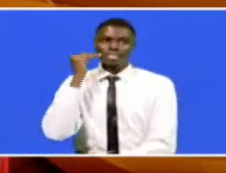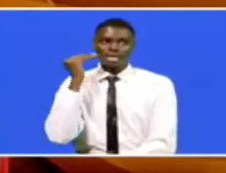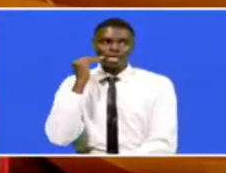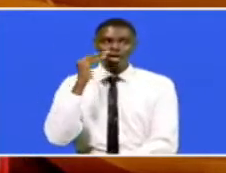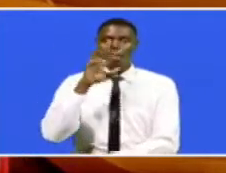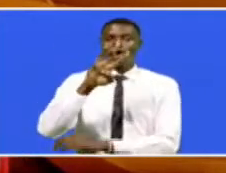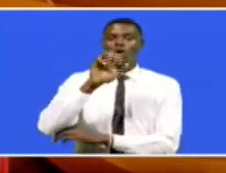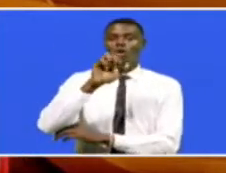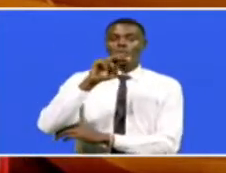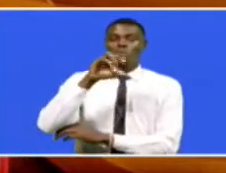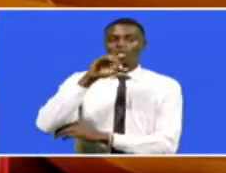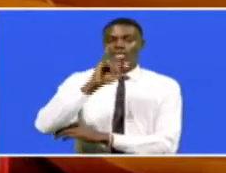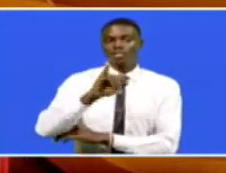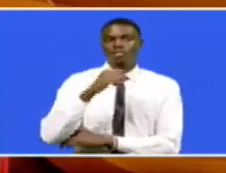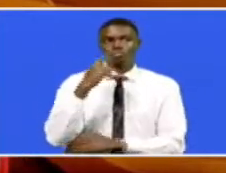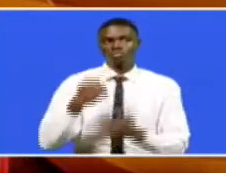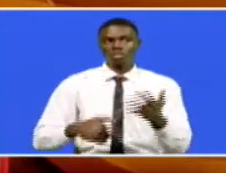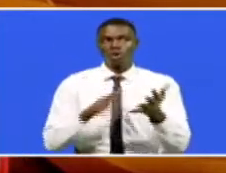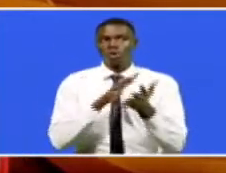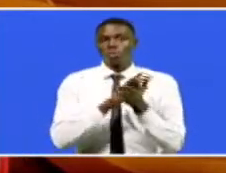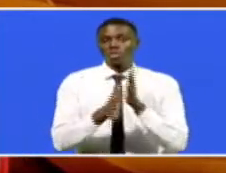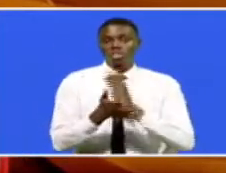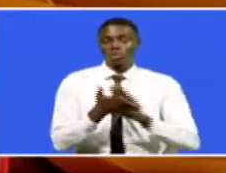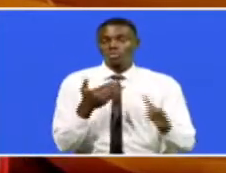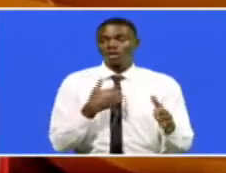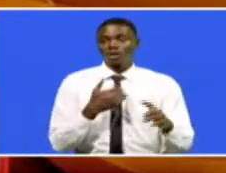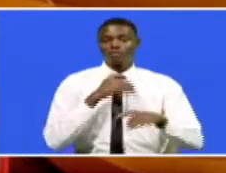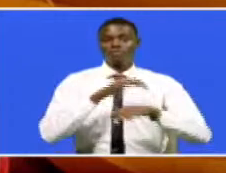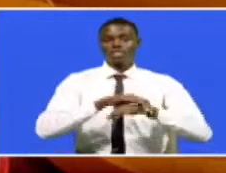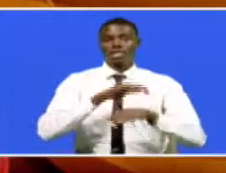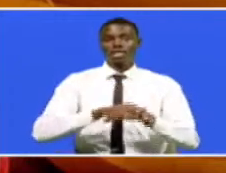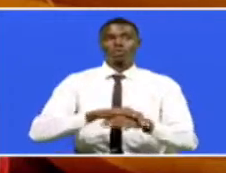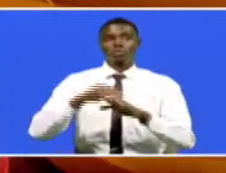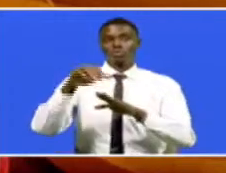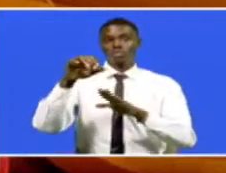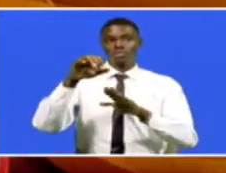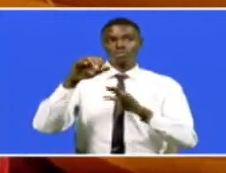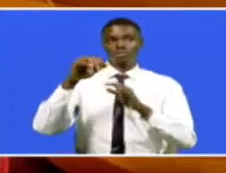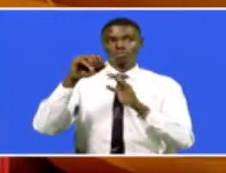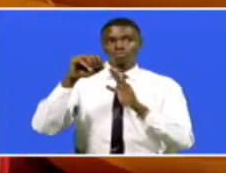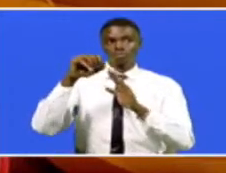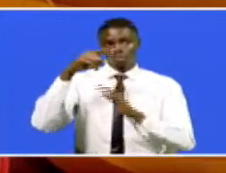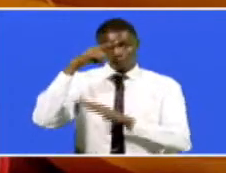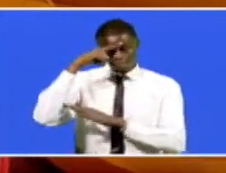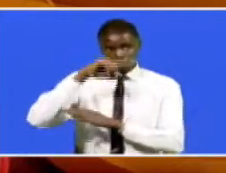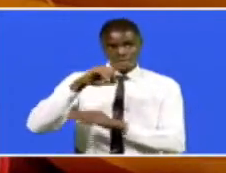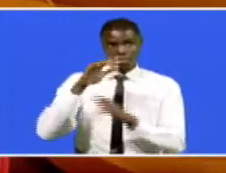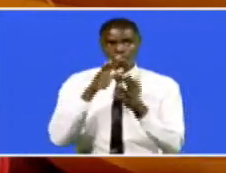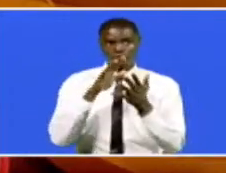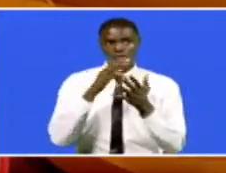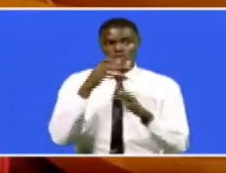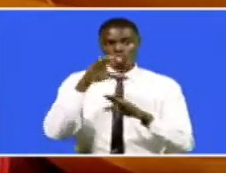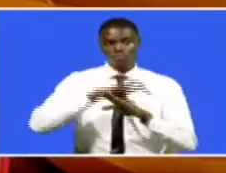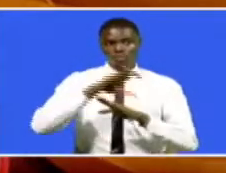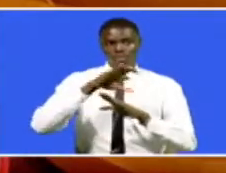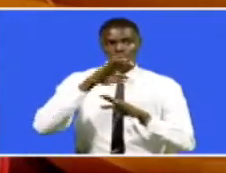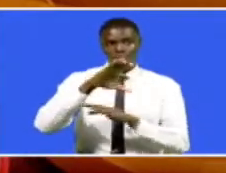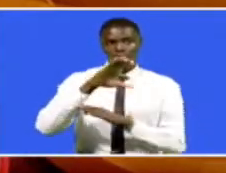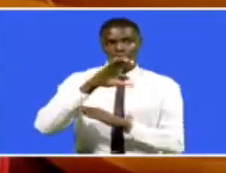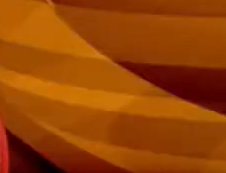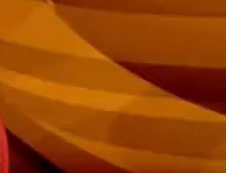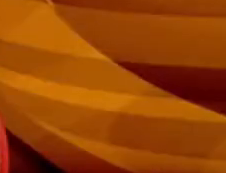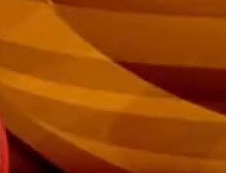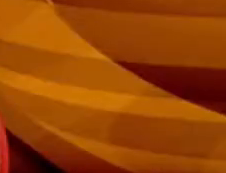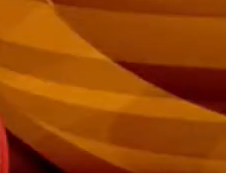Wandayi alidokeza kwamba bila ya kuwapo kwa sera mwafaka za kuelekeza mfumo wa CBC, itakuwa vigumu kwa serikali kutekeleza